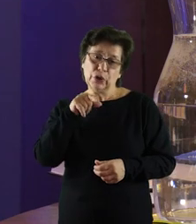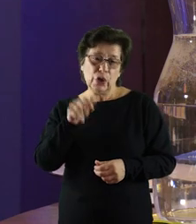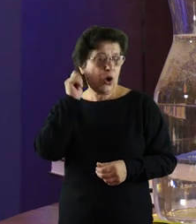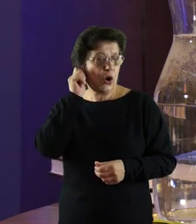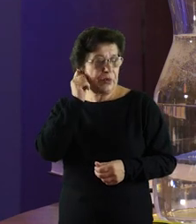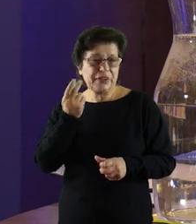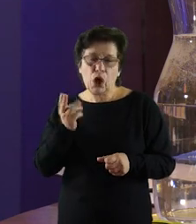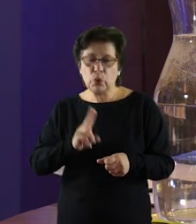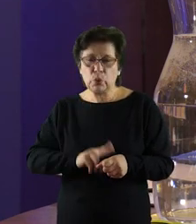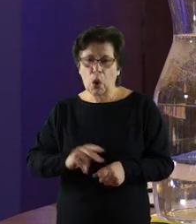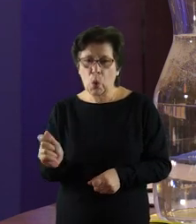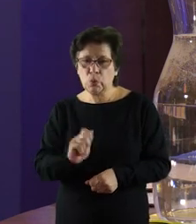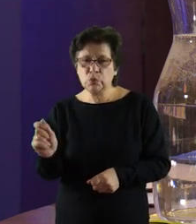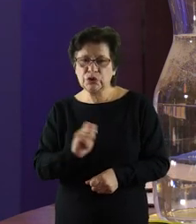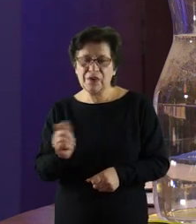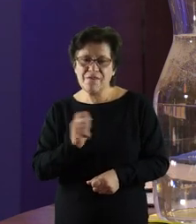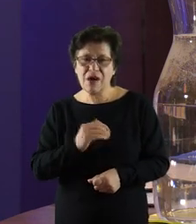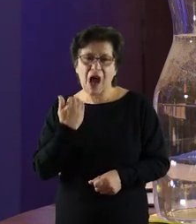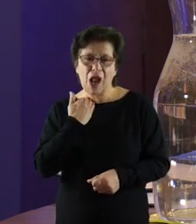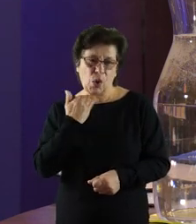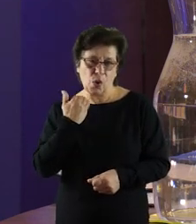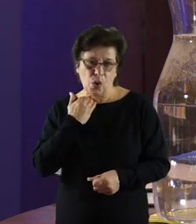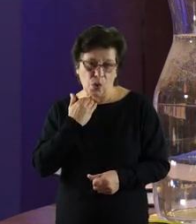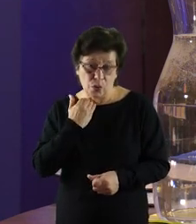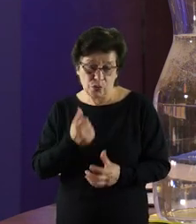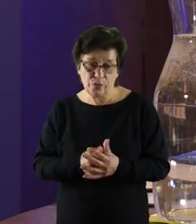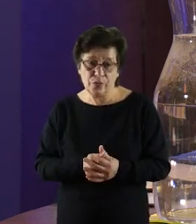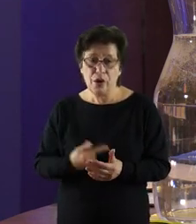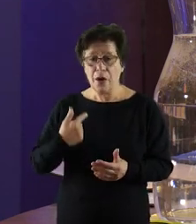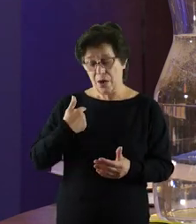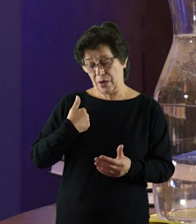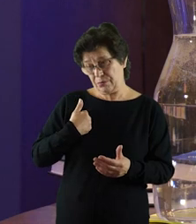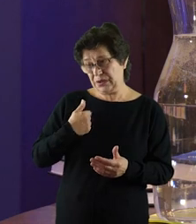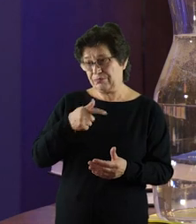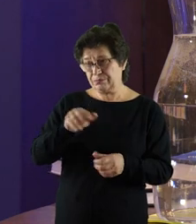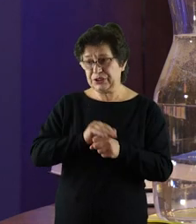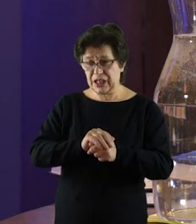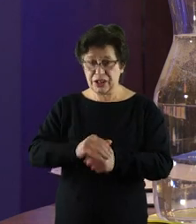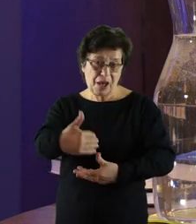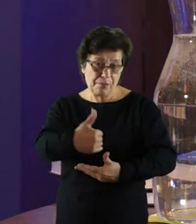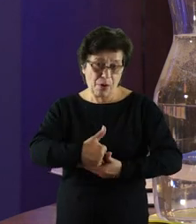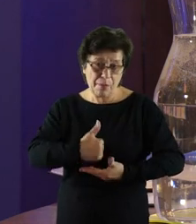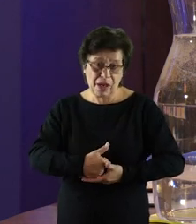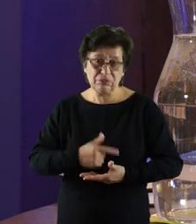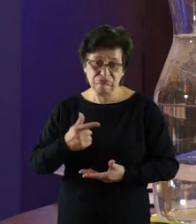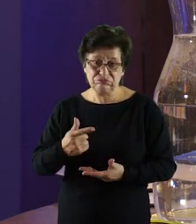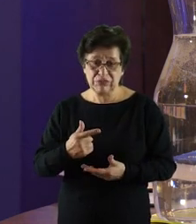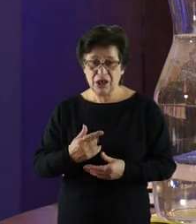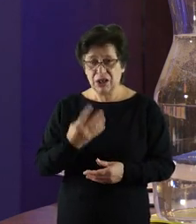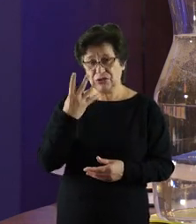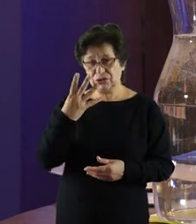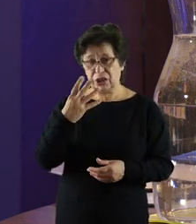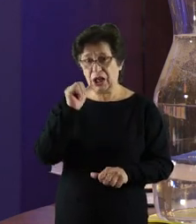i pracowałam ze specjalistami, którzy mi bardzo pomagali przy tej książce. Więc ono trwało chyba 4